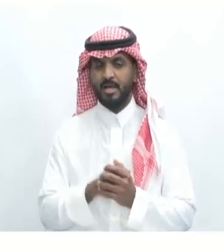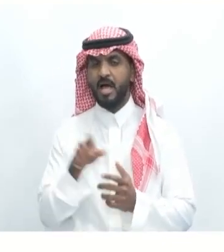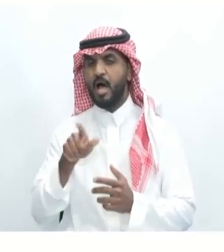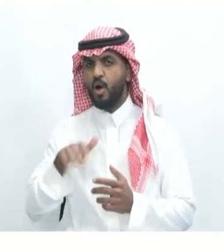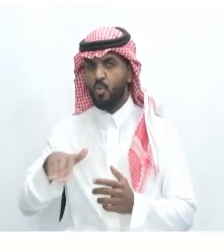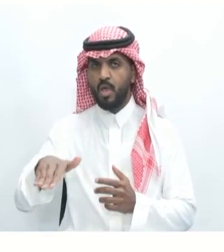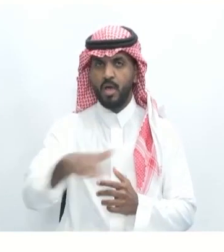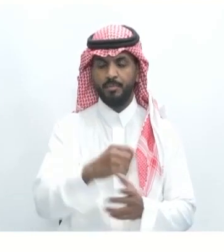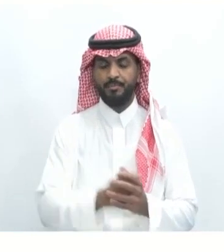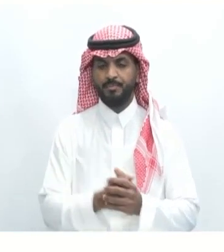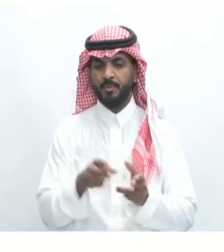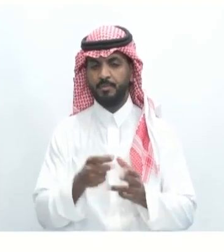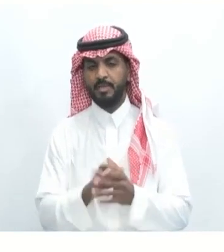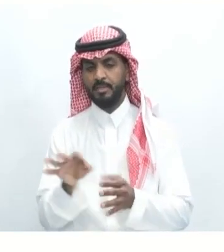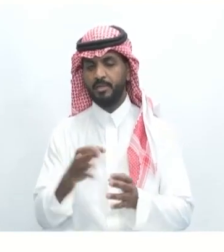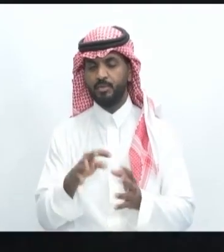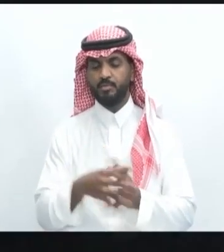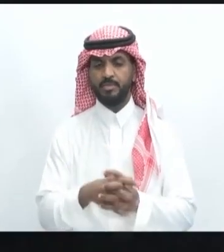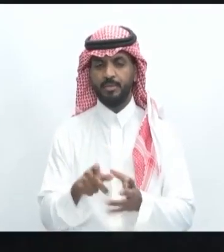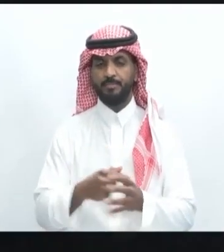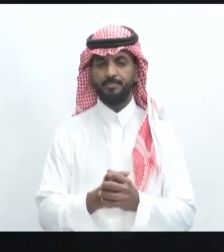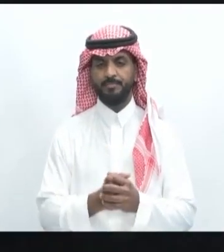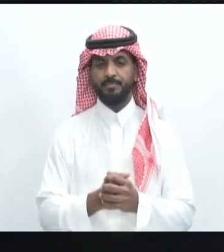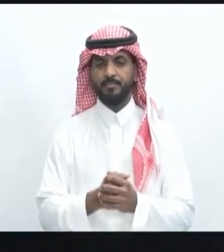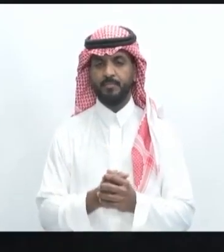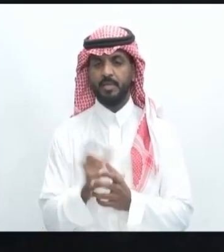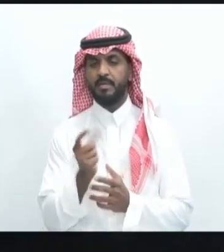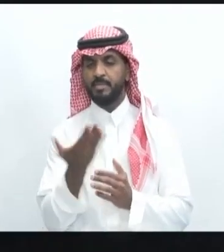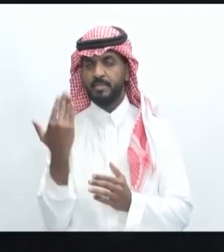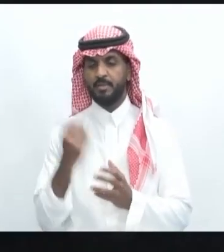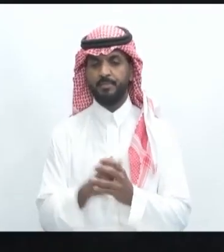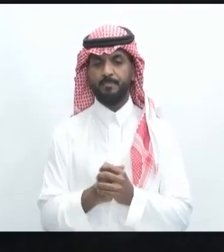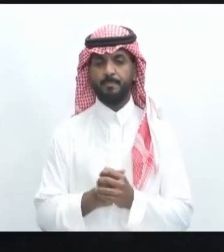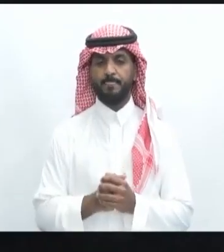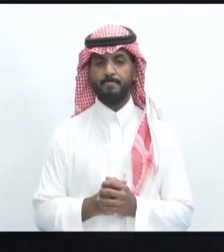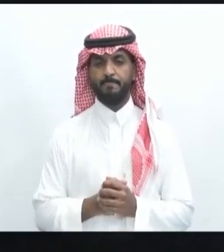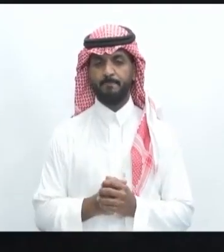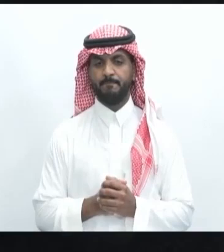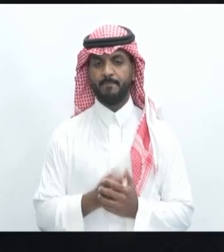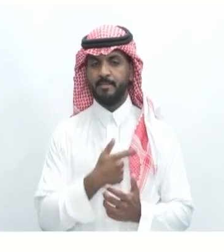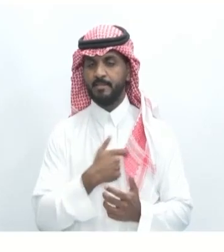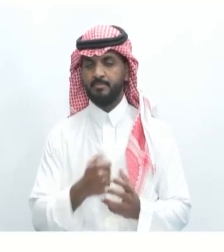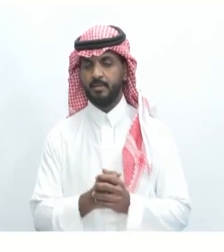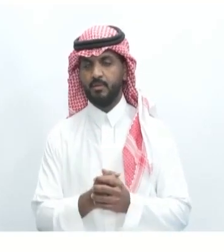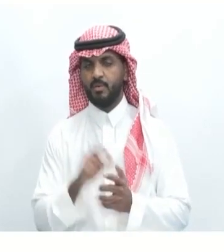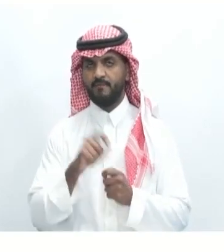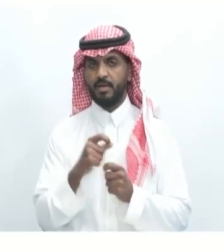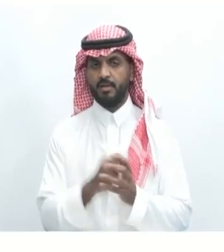هؤلاء نبدا في اختيار الاجابات الصحيحه الكلمات السابقه اسماء